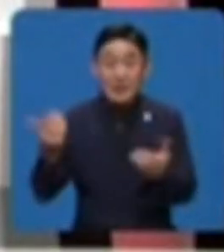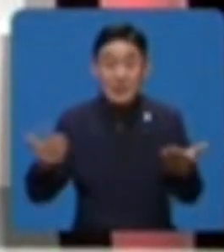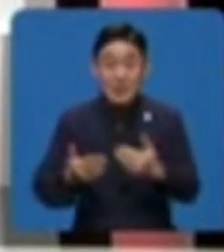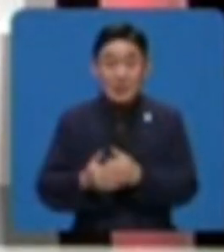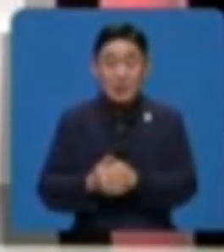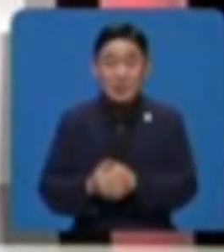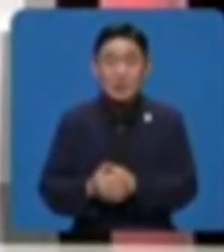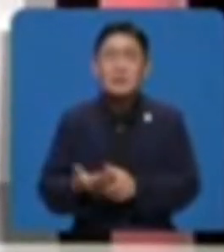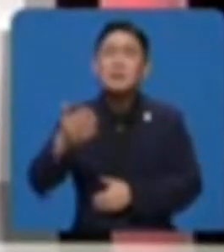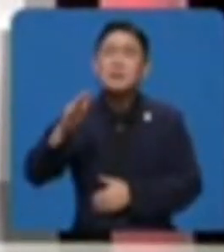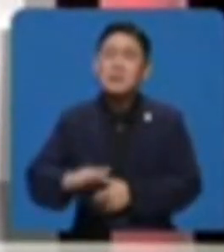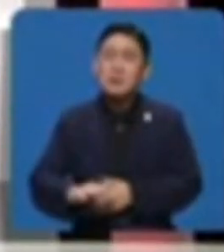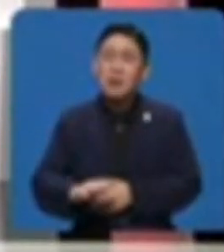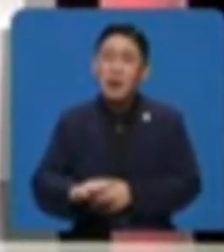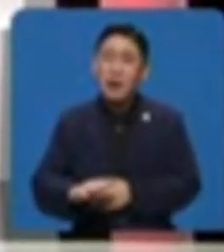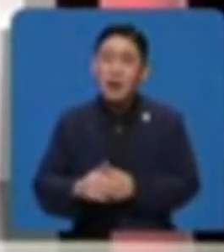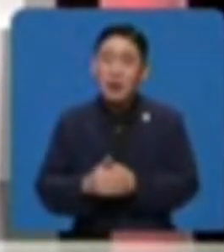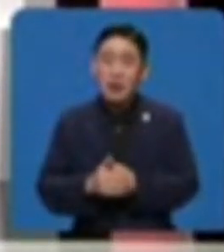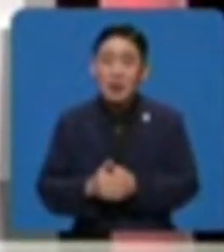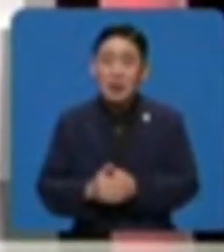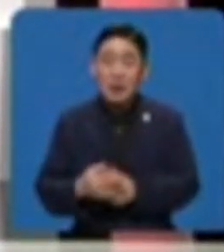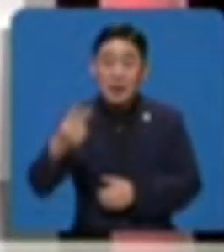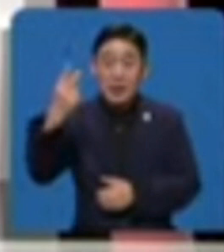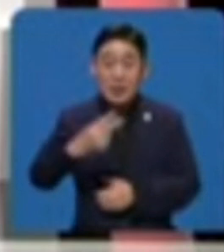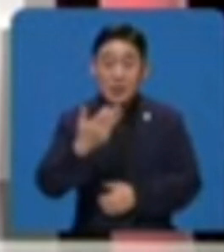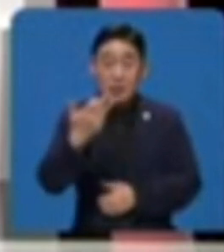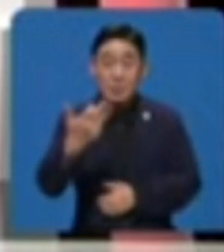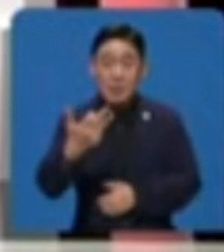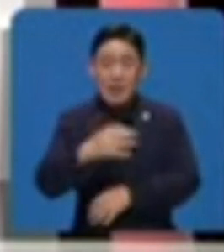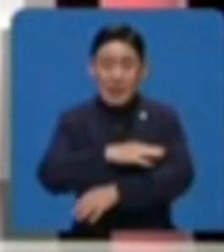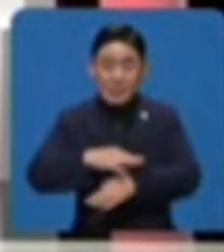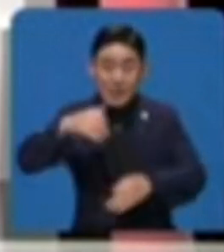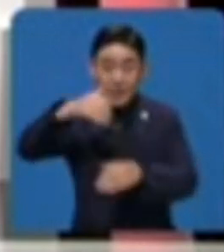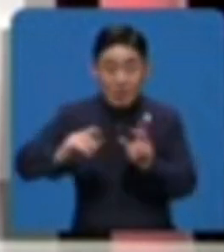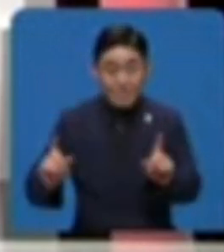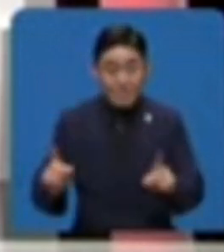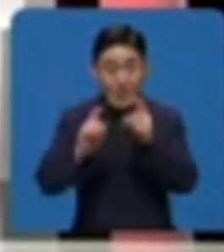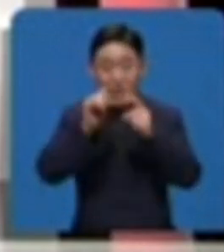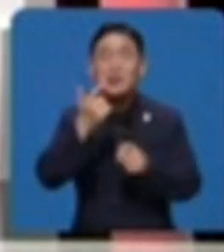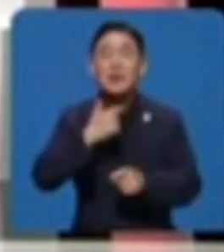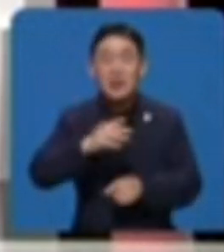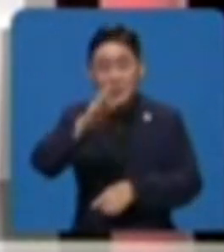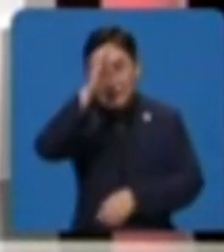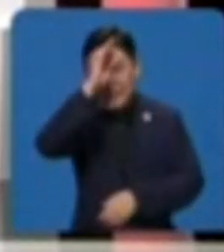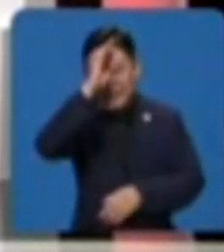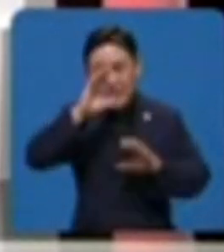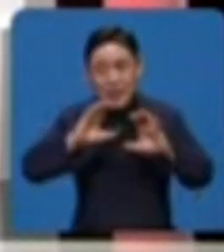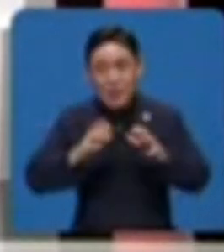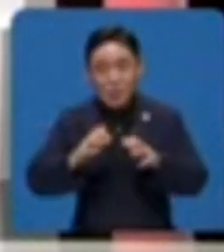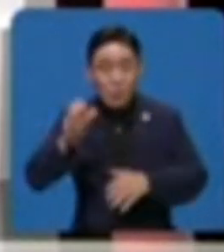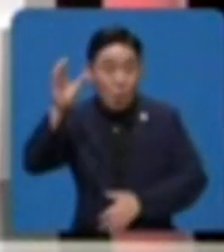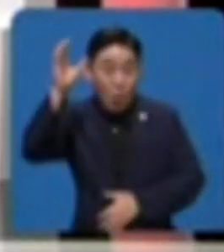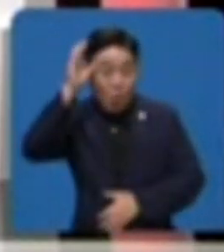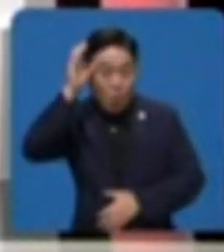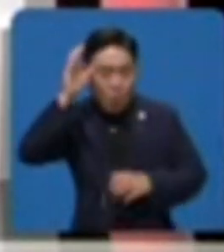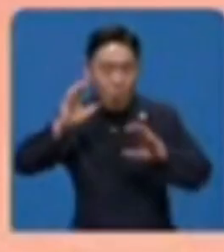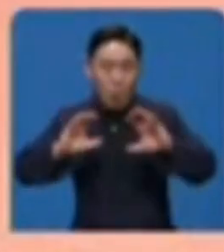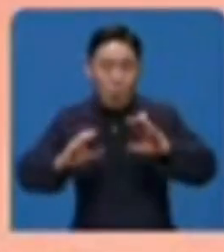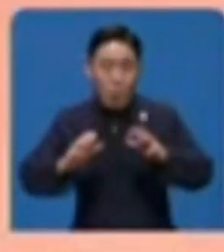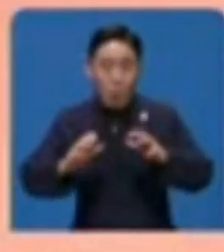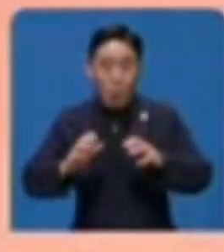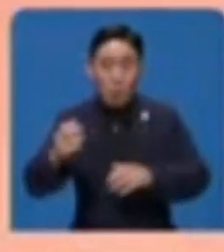일입니다. 그런데 공교롭게도 2018년 부정선거 시비가 있었던 이라크 그리고 콩고에